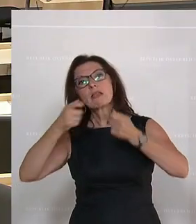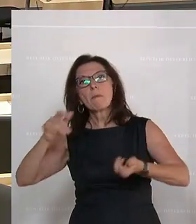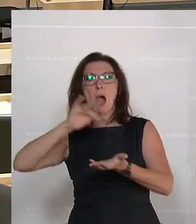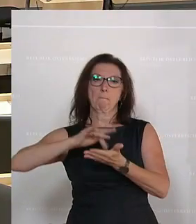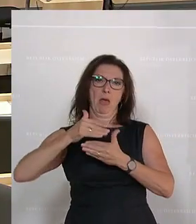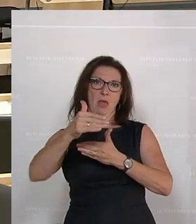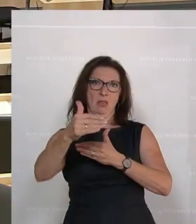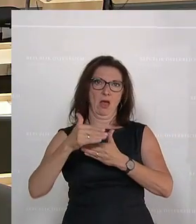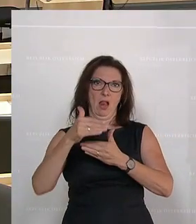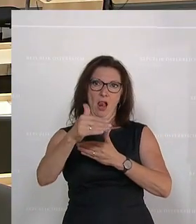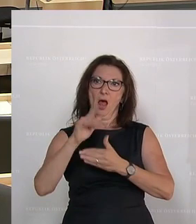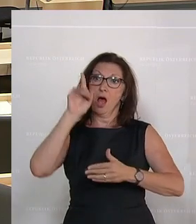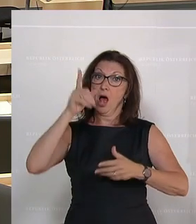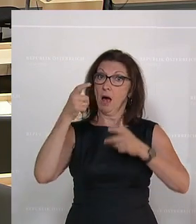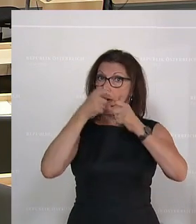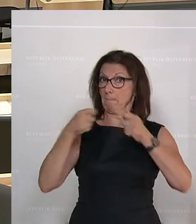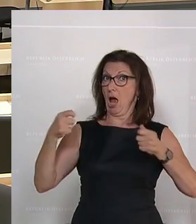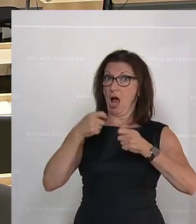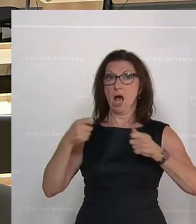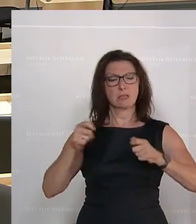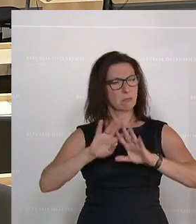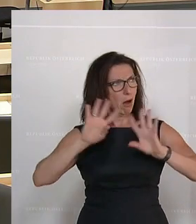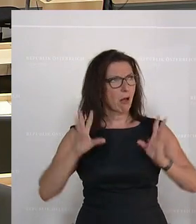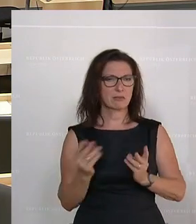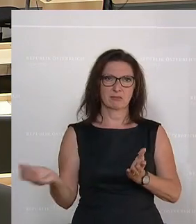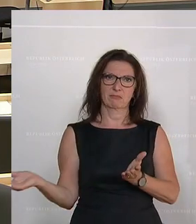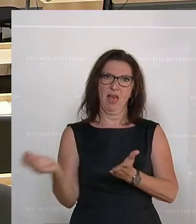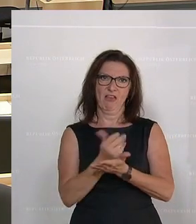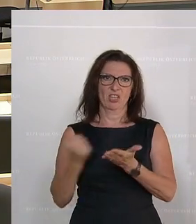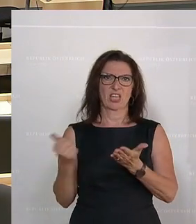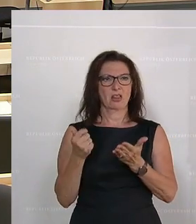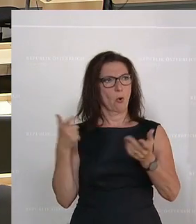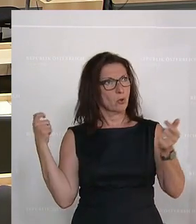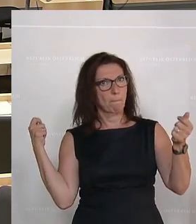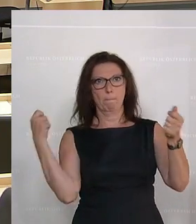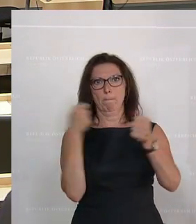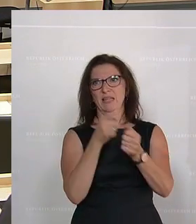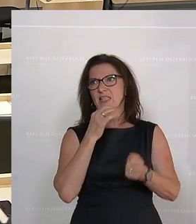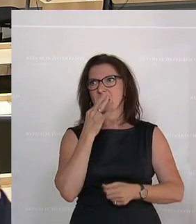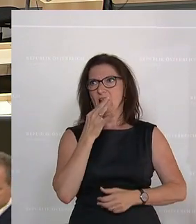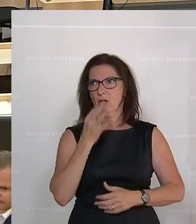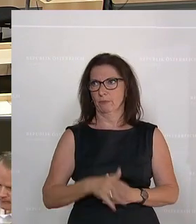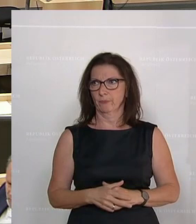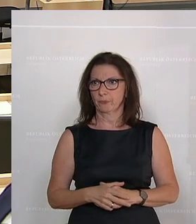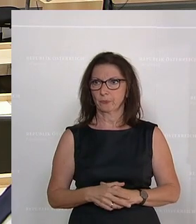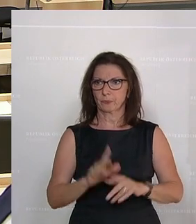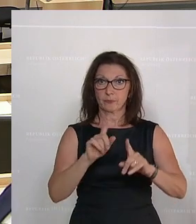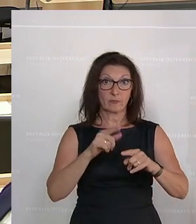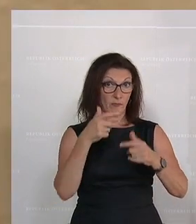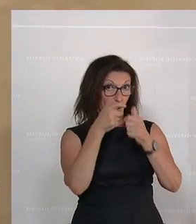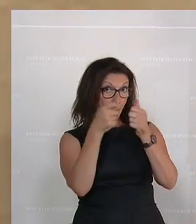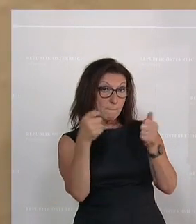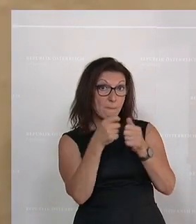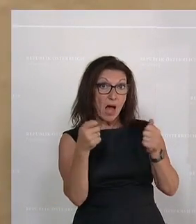jeden fall sind unsere maßnahmen effizient und sie sind treffsicher und wir wir werden mit diesen maßnahmen